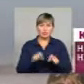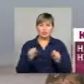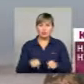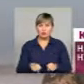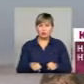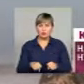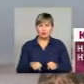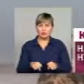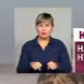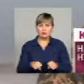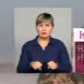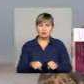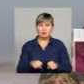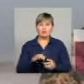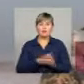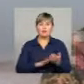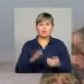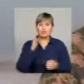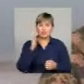возможности. В дальнейшем